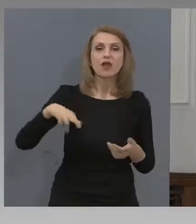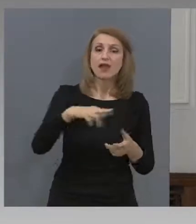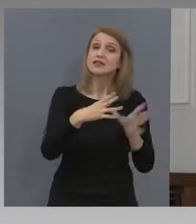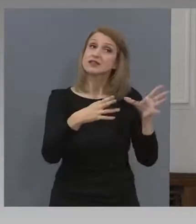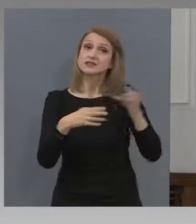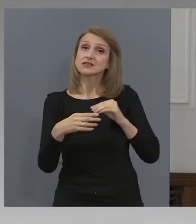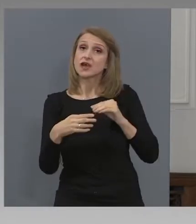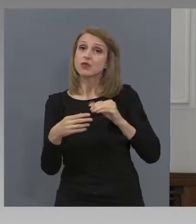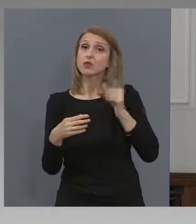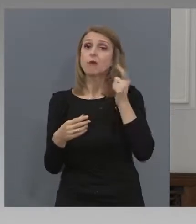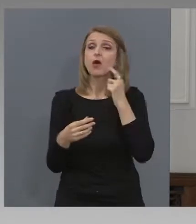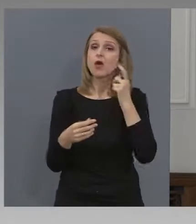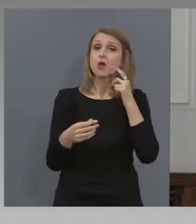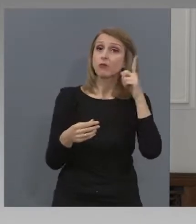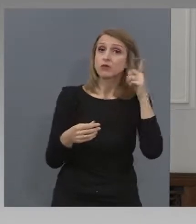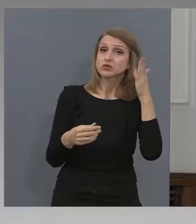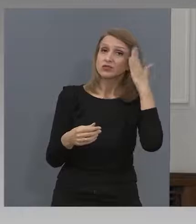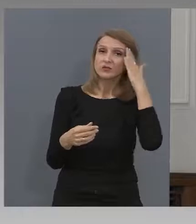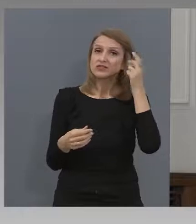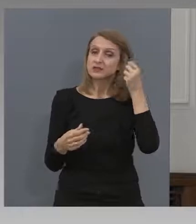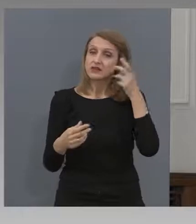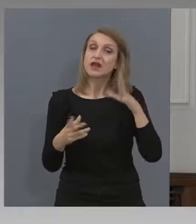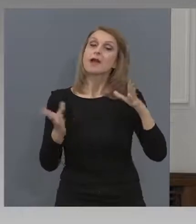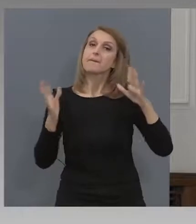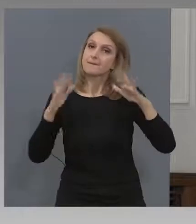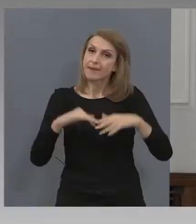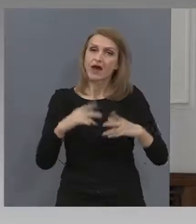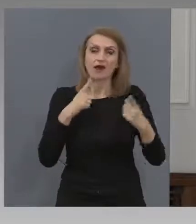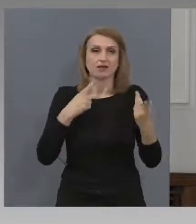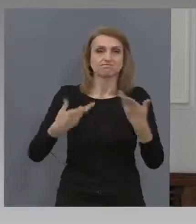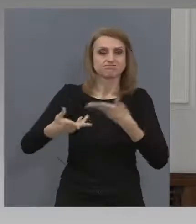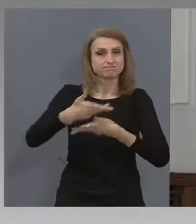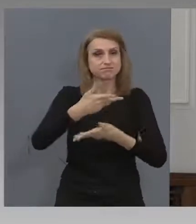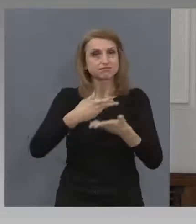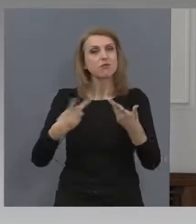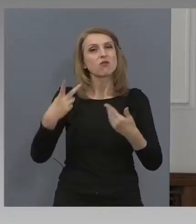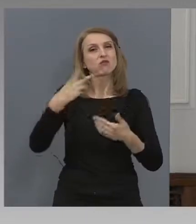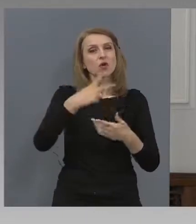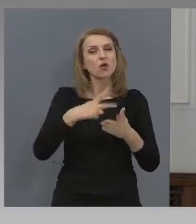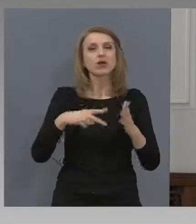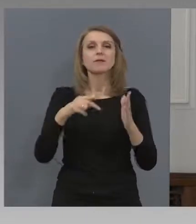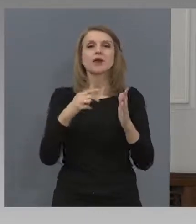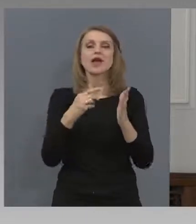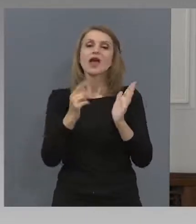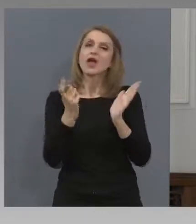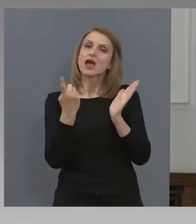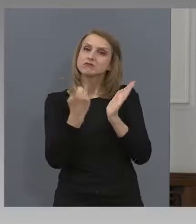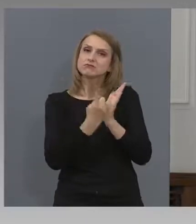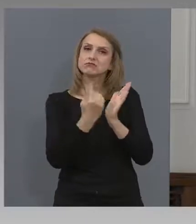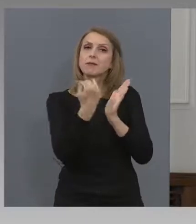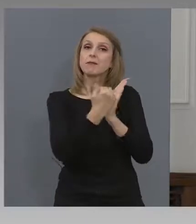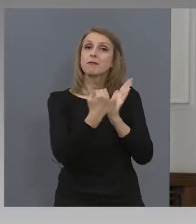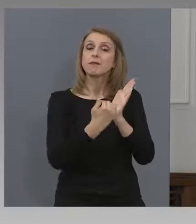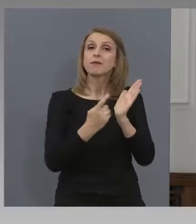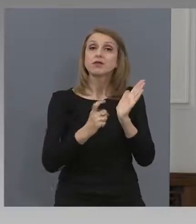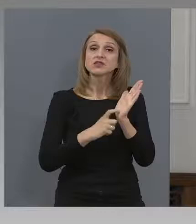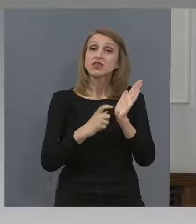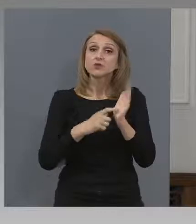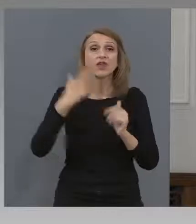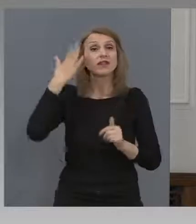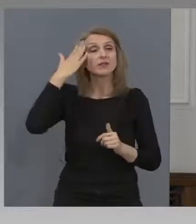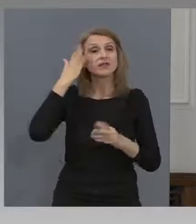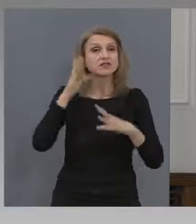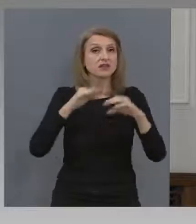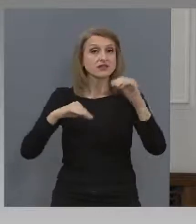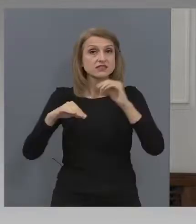премиера Бойко Борисов, на която среща отново бе обсъждано постановлението на Министерския съвет по